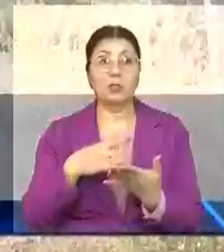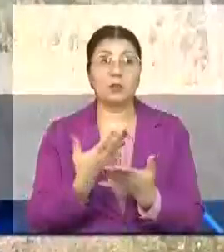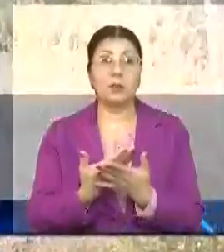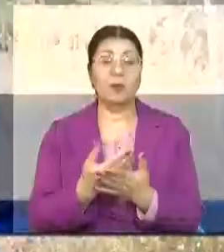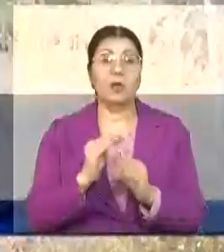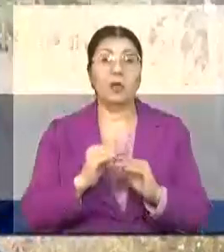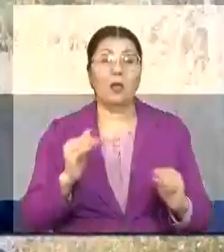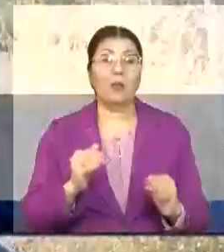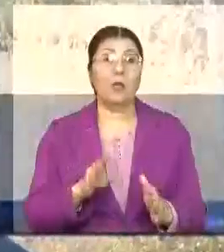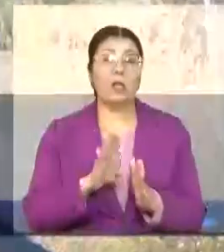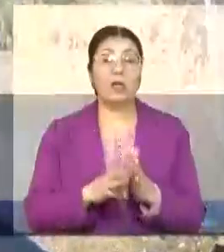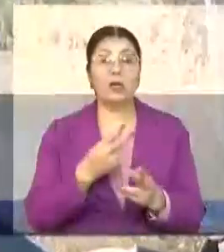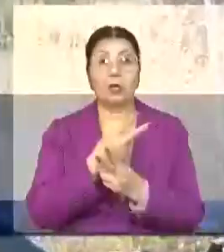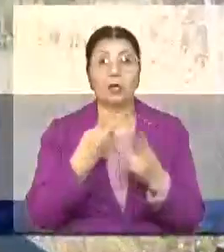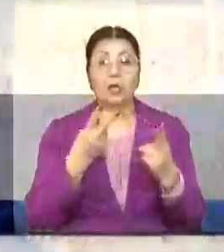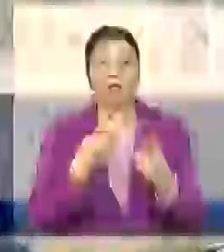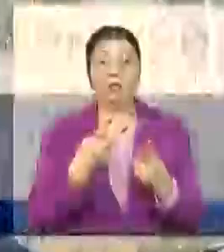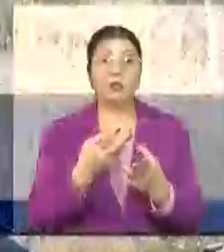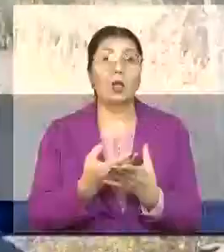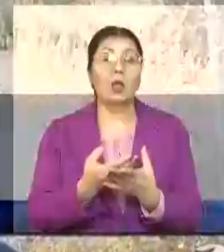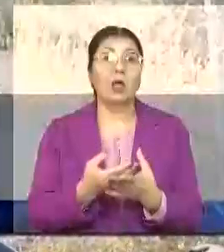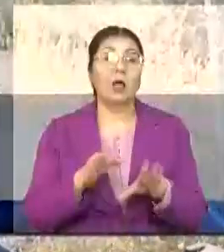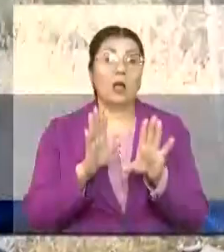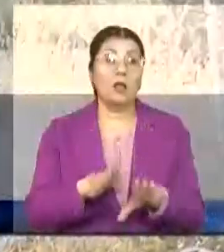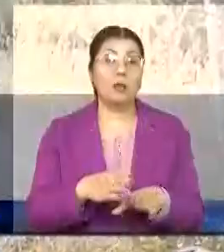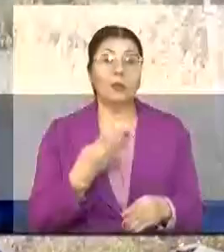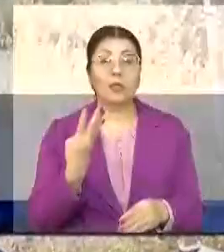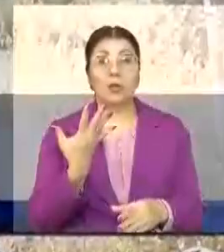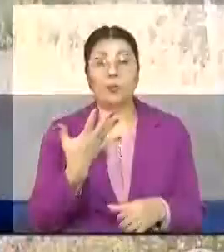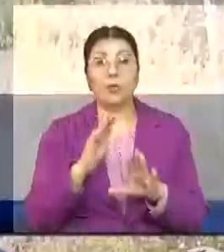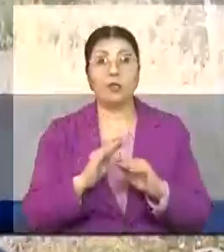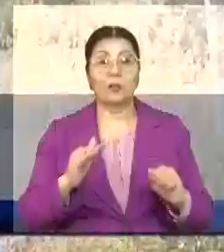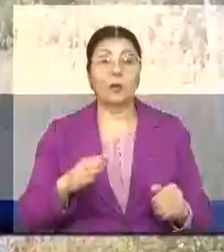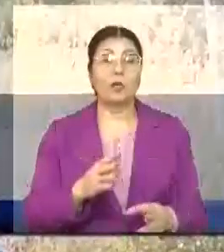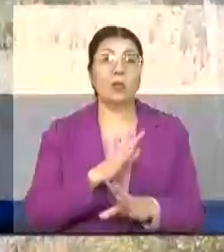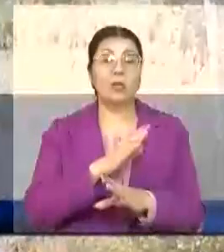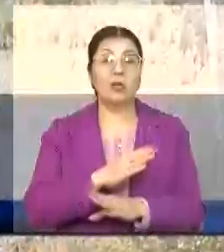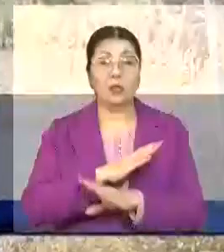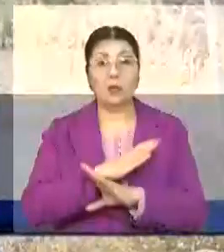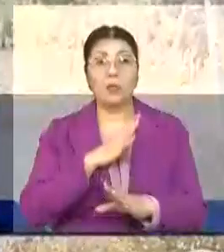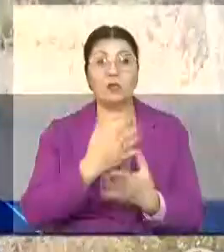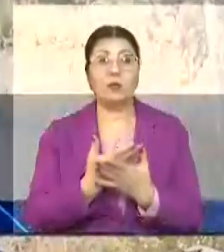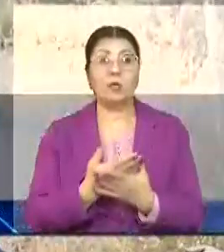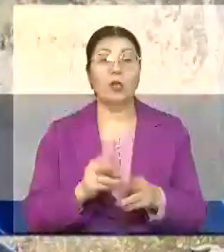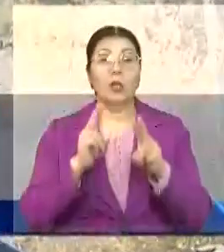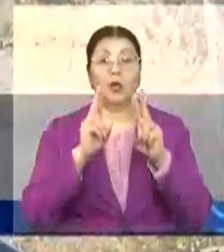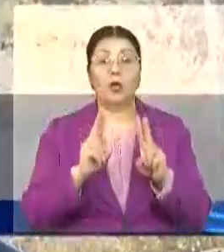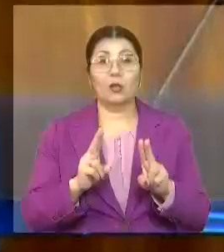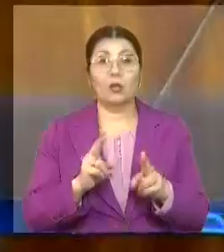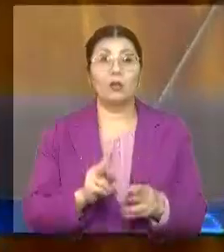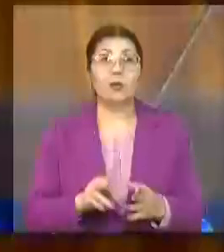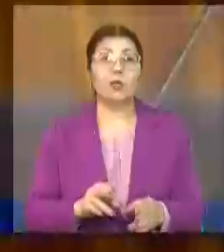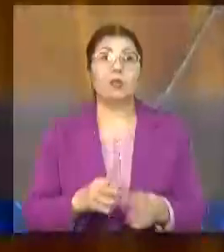фактісі салдарынан 5 бала қаза тапты. Құрметті Ақтөбе қаласының тұрғындары, өрт қауіпсіздік талаптарын сақтауға